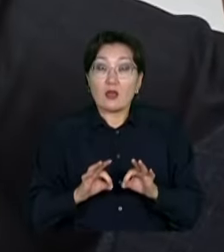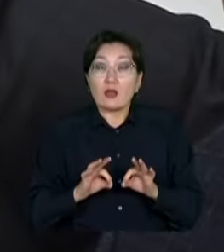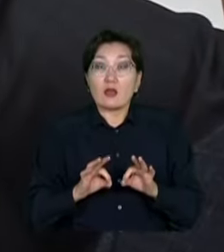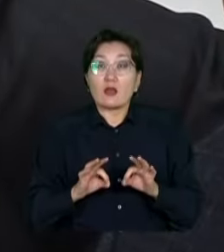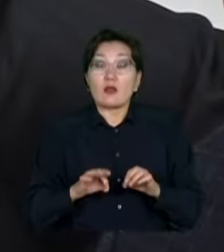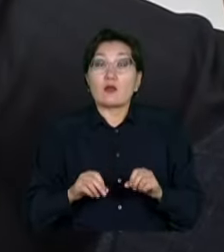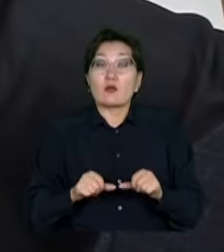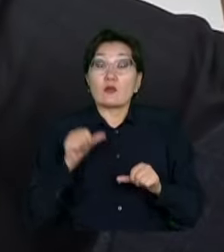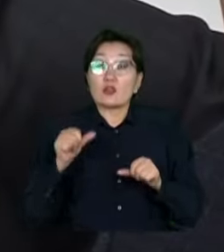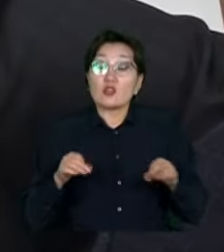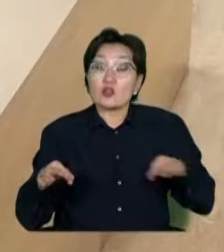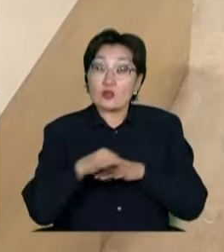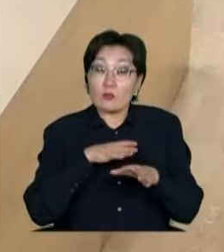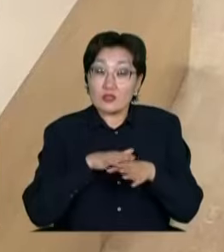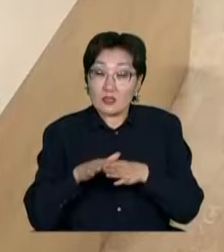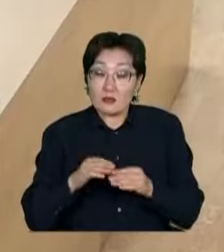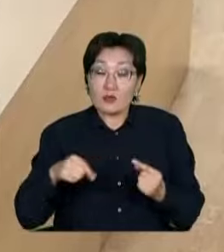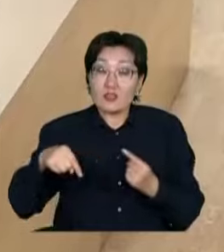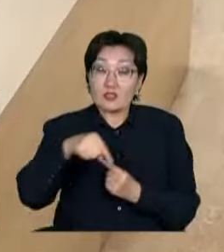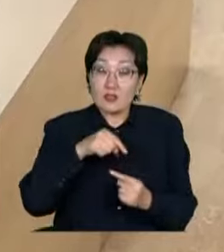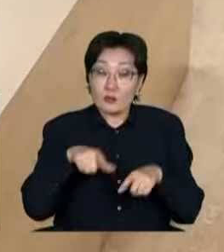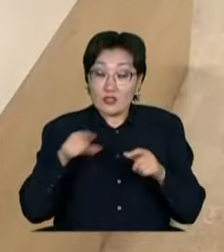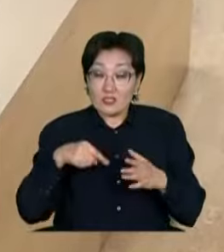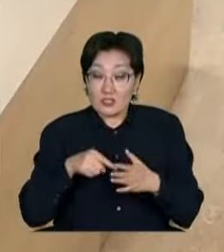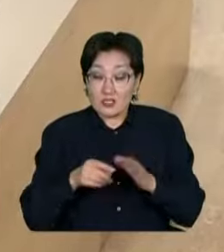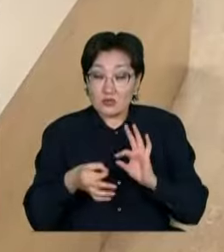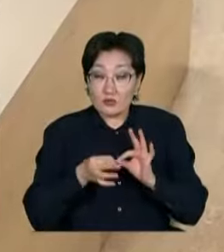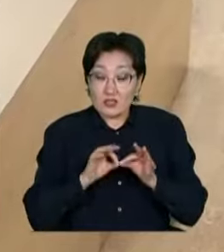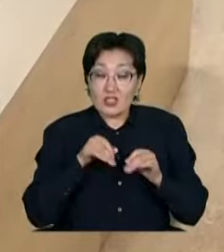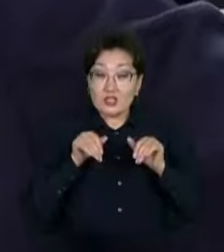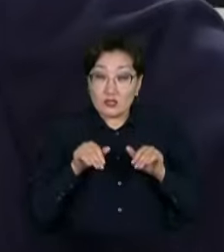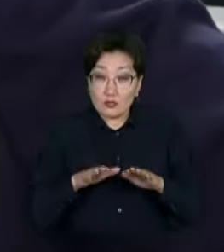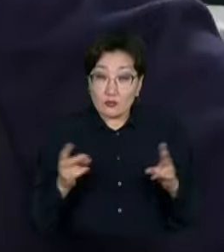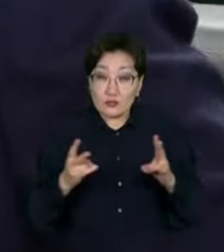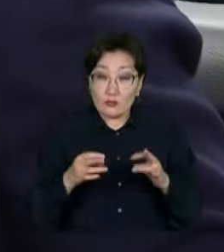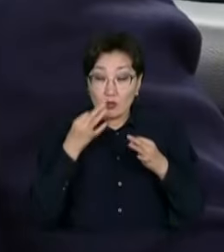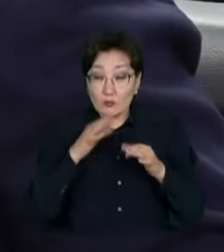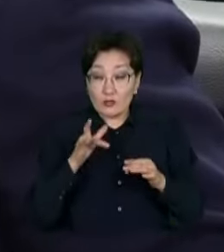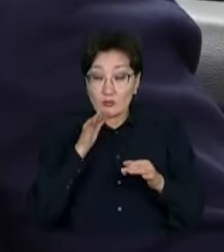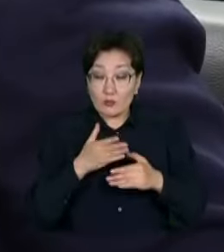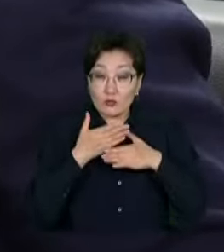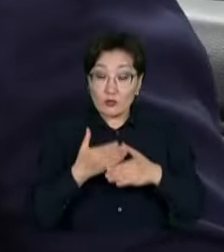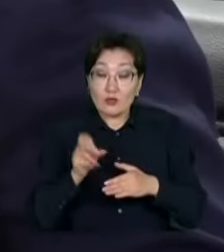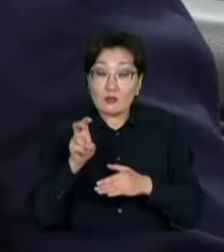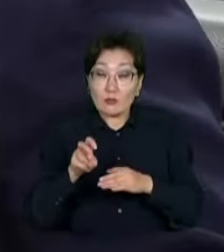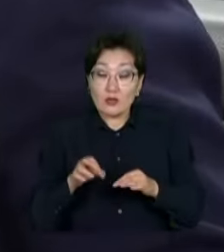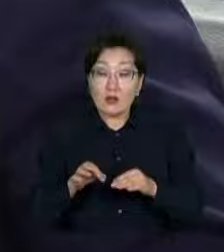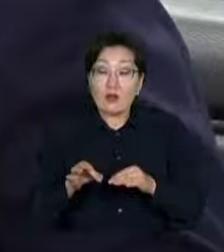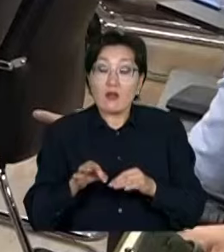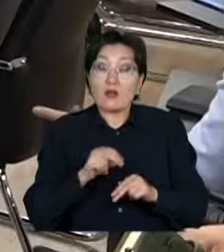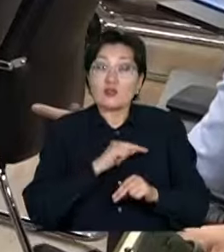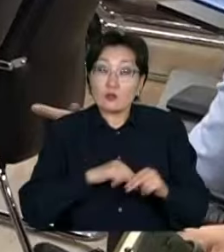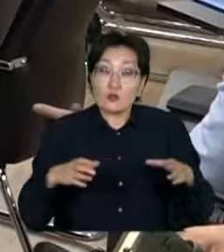жатыр. Қалалық прокуратурада инвесторлардың мәселелерін жедел шешу үшін кез келген уақытта көмекке баратын мобильді топ